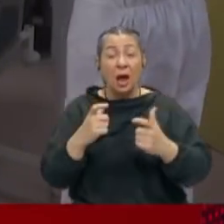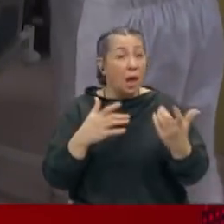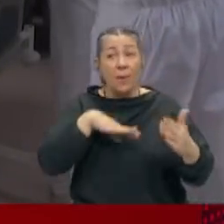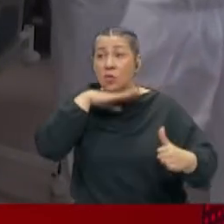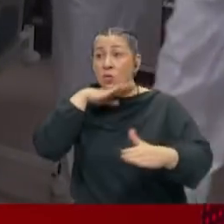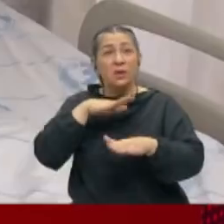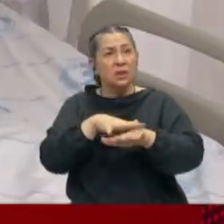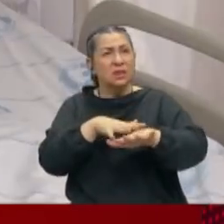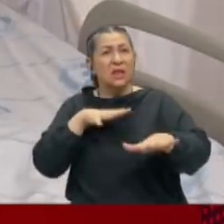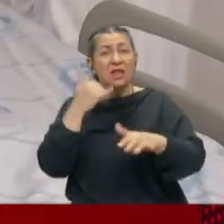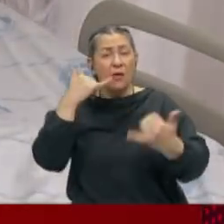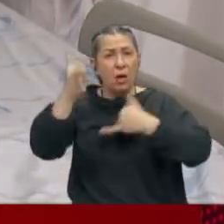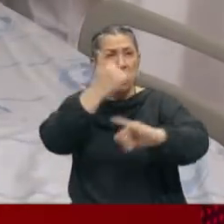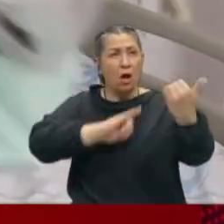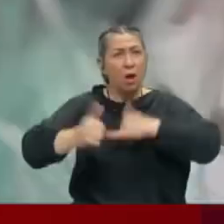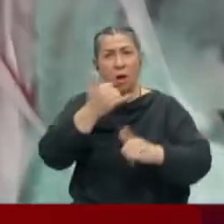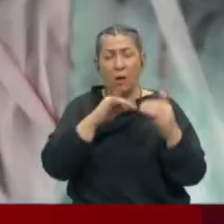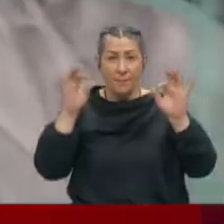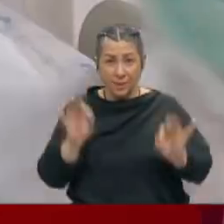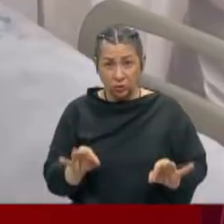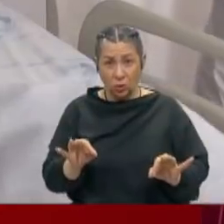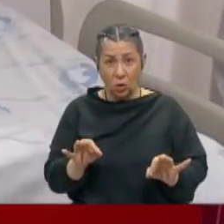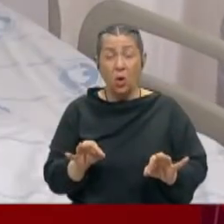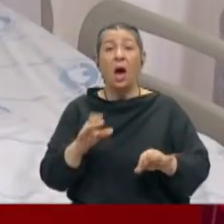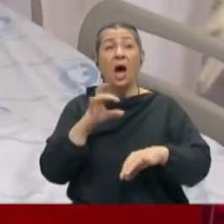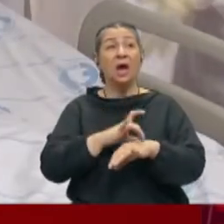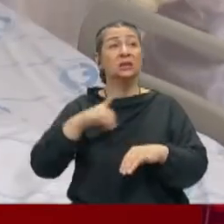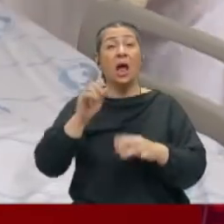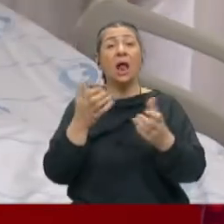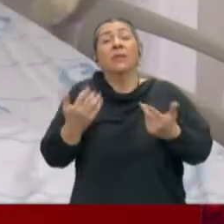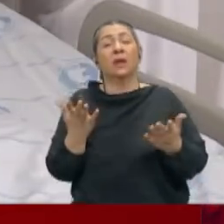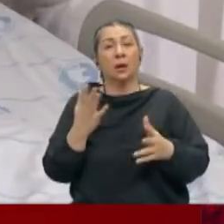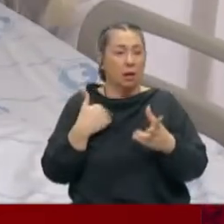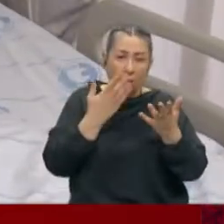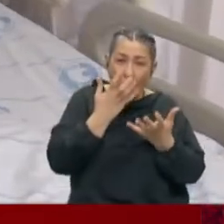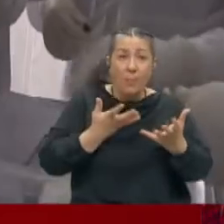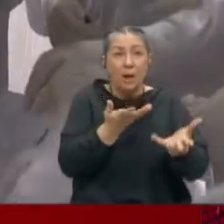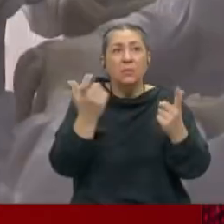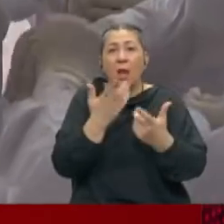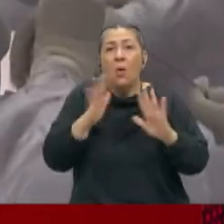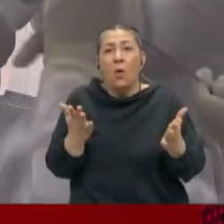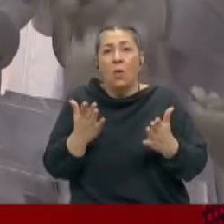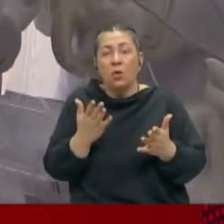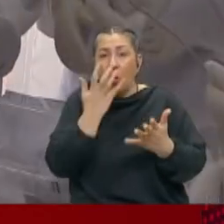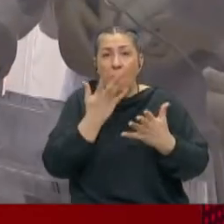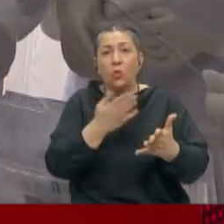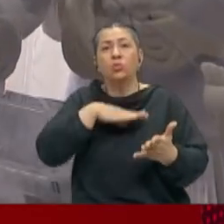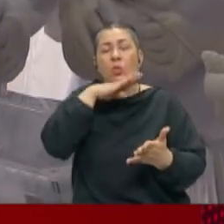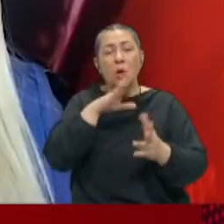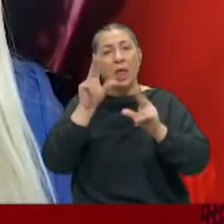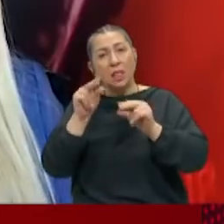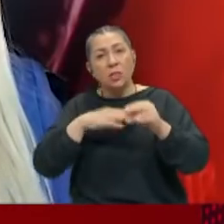arıyorlar ve telefon trafiği başlatıyorlar. Hastaları alamadık çünkü hiç yerimiz yok. Yoğun bakımlar dolu. İstanbul